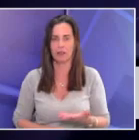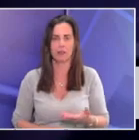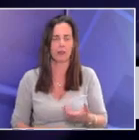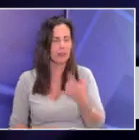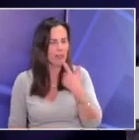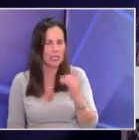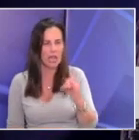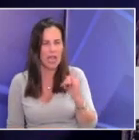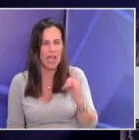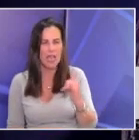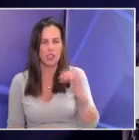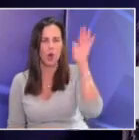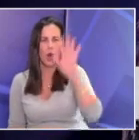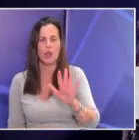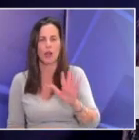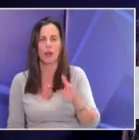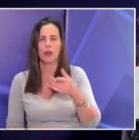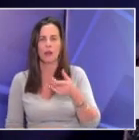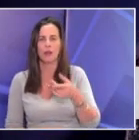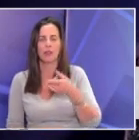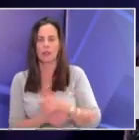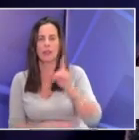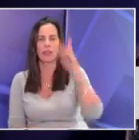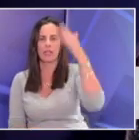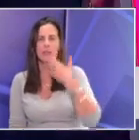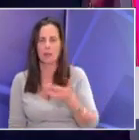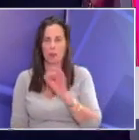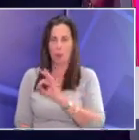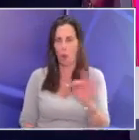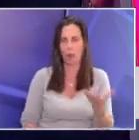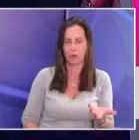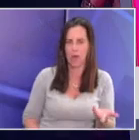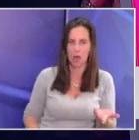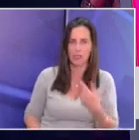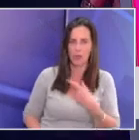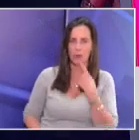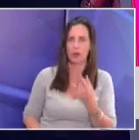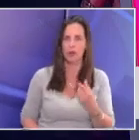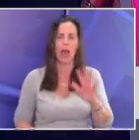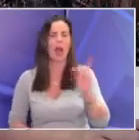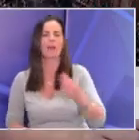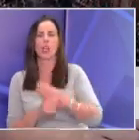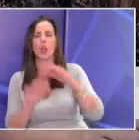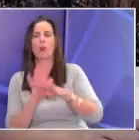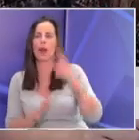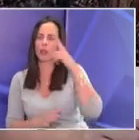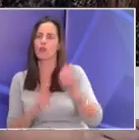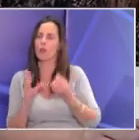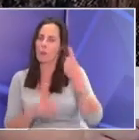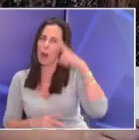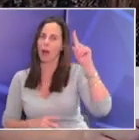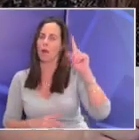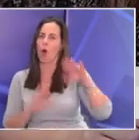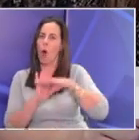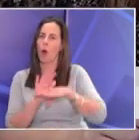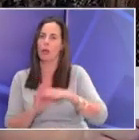אסור לציין... איזה יצירת קולנוע ביסתה בדיוק את דגל ישראל? בואי נדבר על מעולה. זה. מעולה. אז אני אומרת אז לא... אז למה צריך חוקק על זה? מה דעתך שנמציא מחר